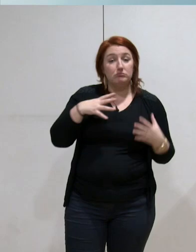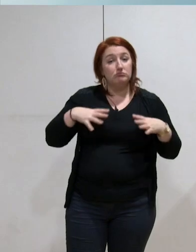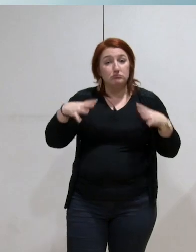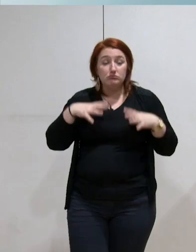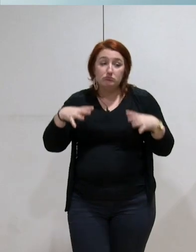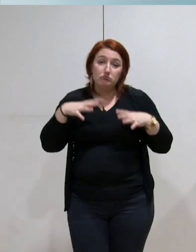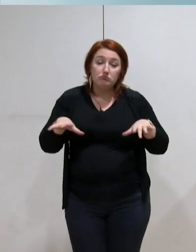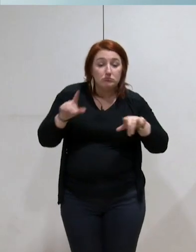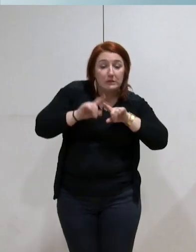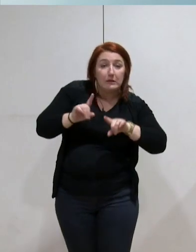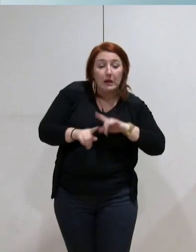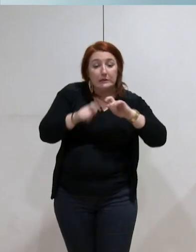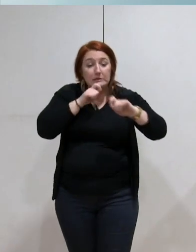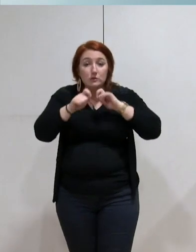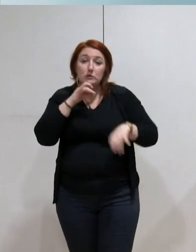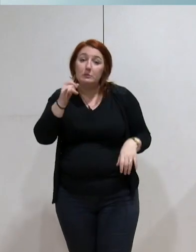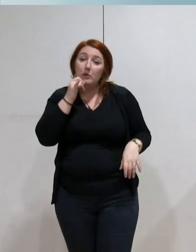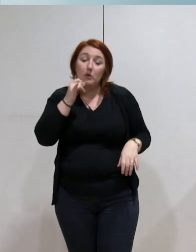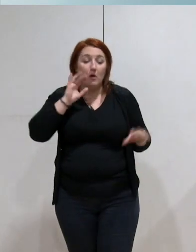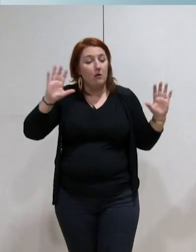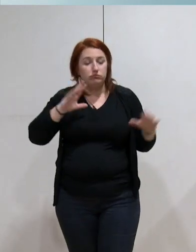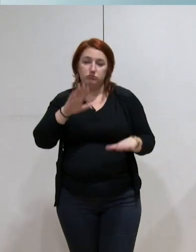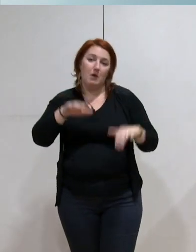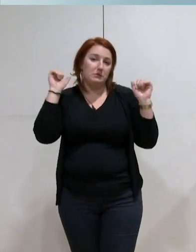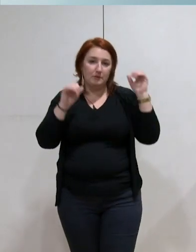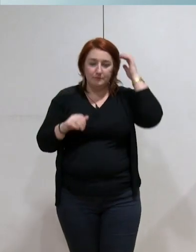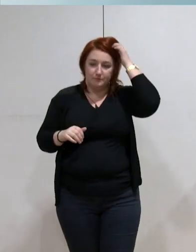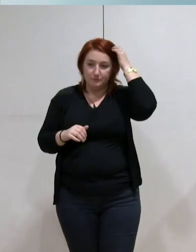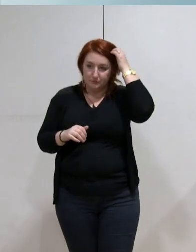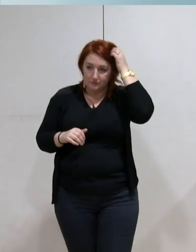discuter dans le détail noustiendrons sur cette délibération